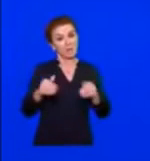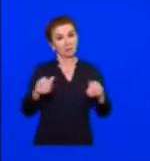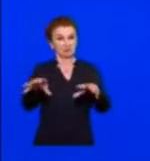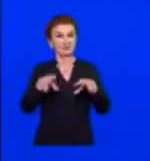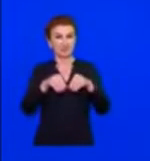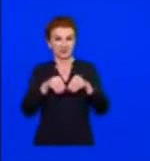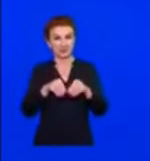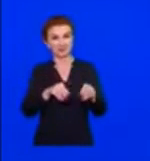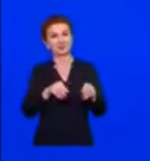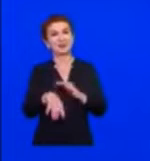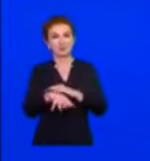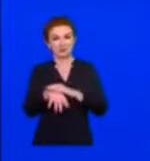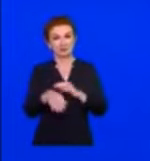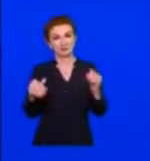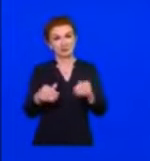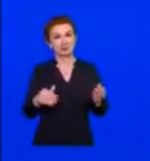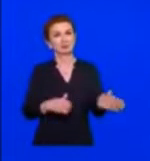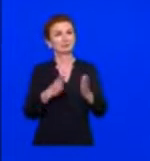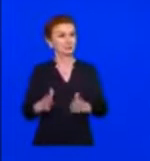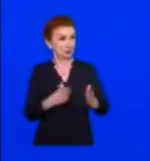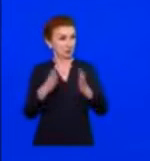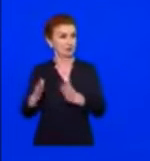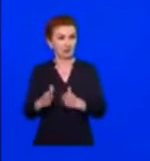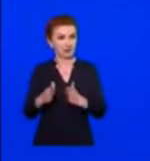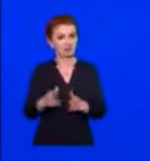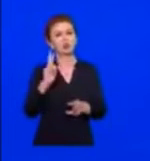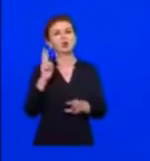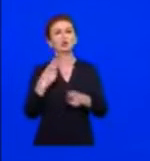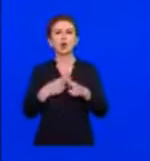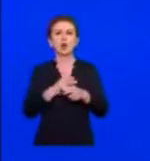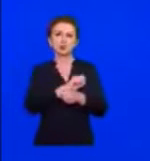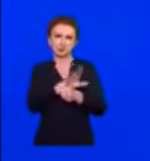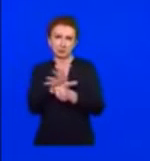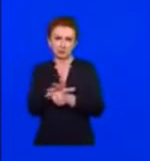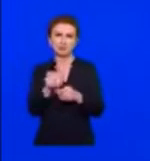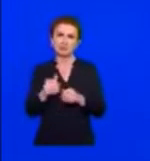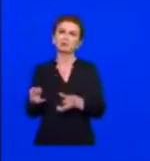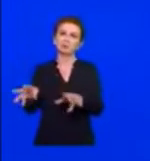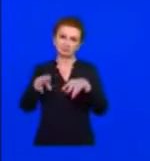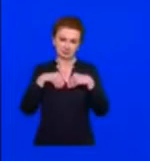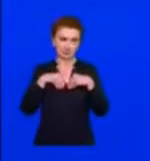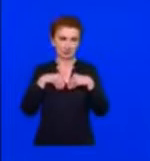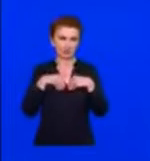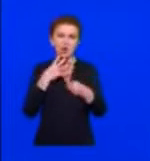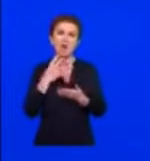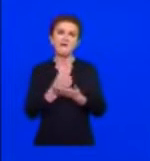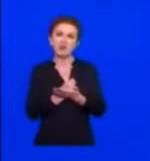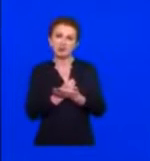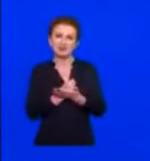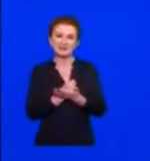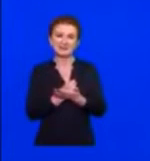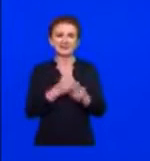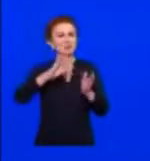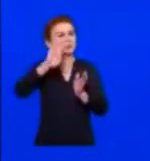przyjmowania pacjentów, szpitali, które są gotowe do przyjmowania pacjentów z koronawirusem. Wykorzystywanych jest mniej niż